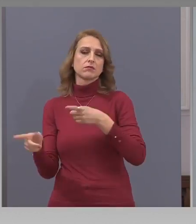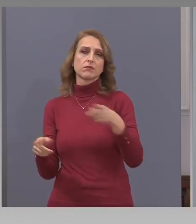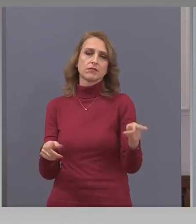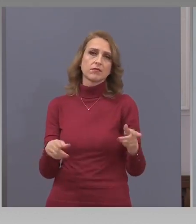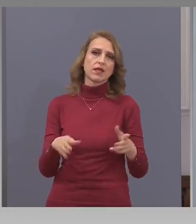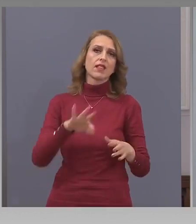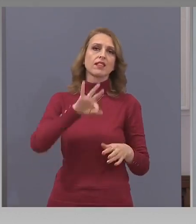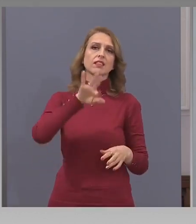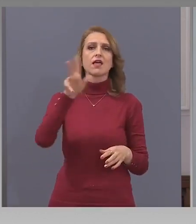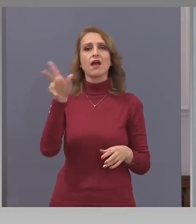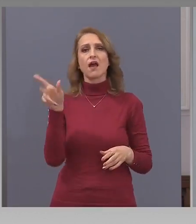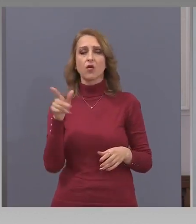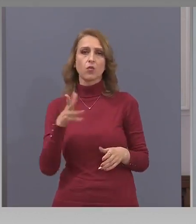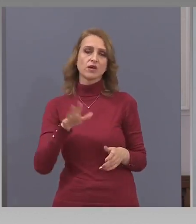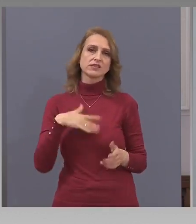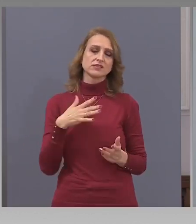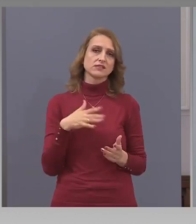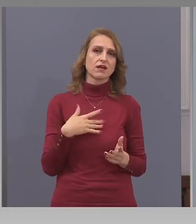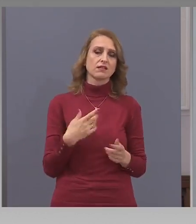някой иска да се направи на